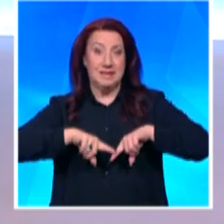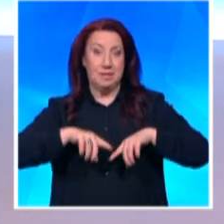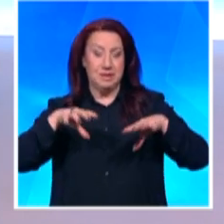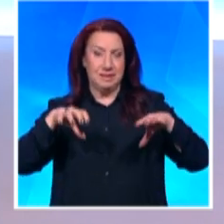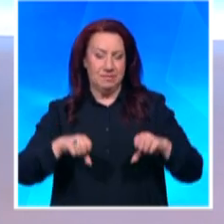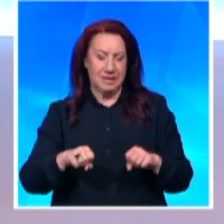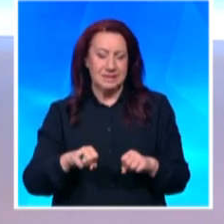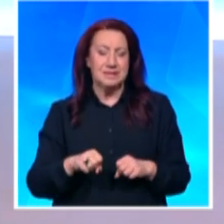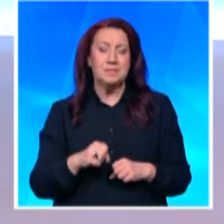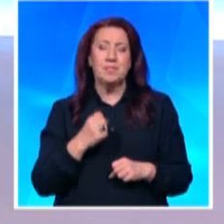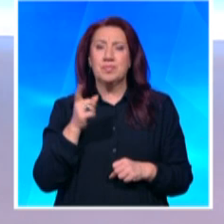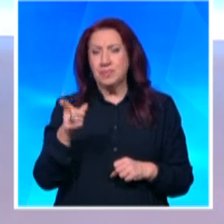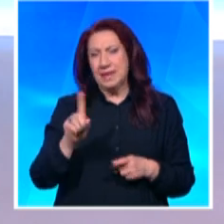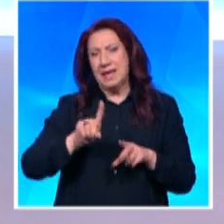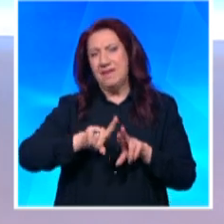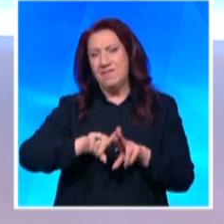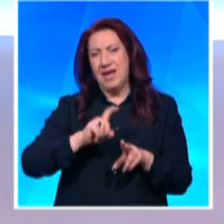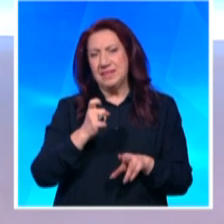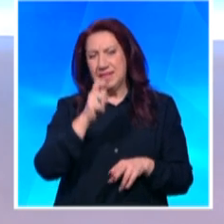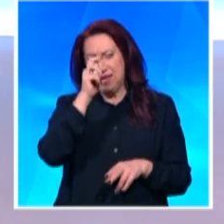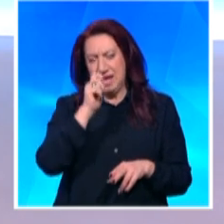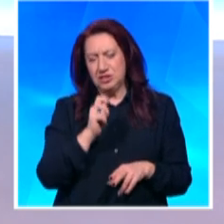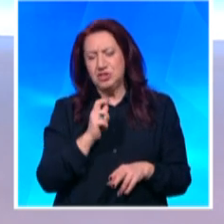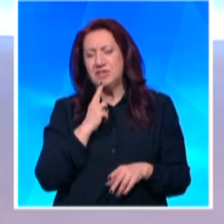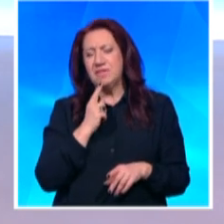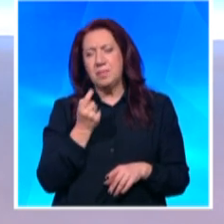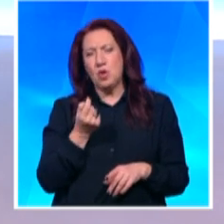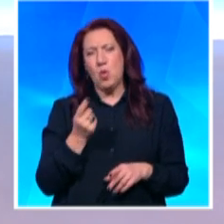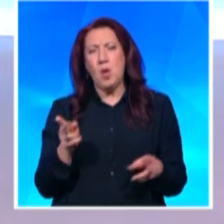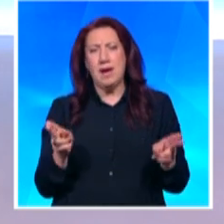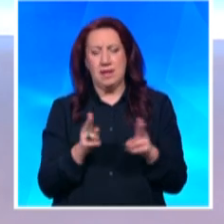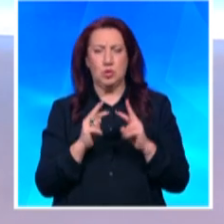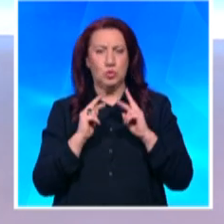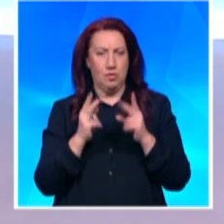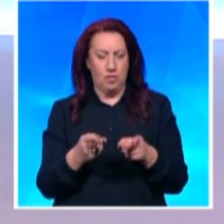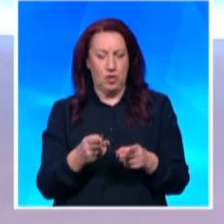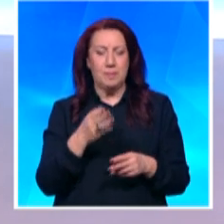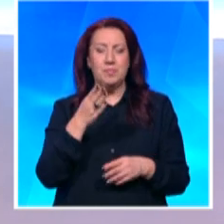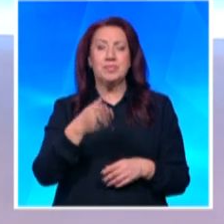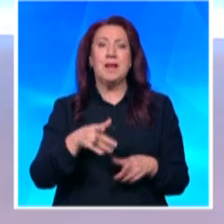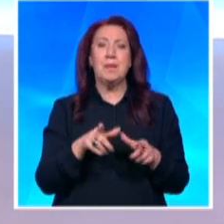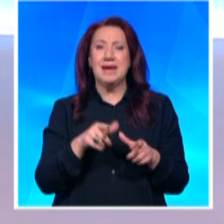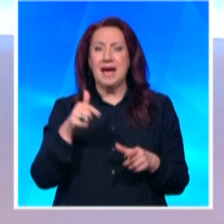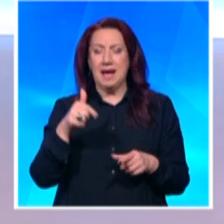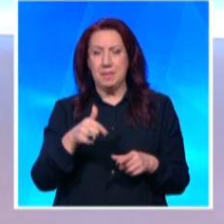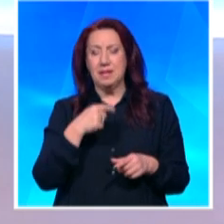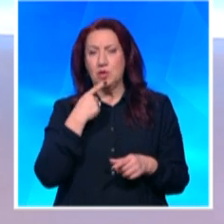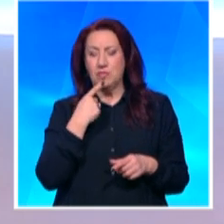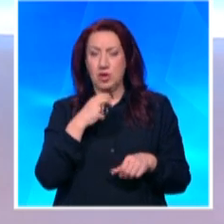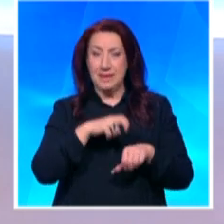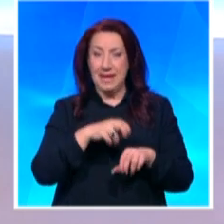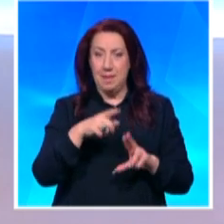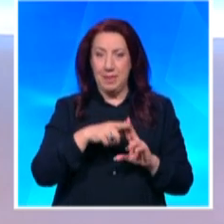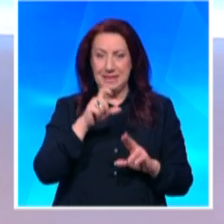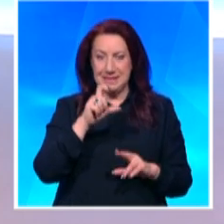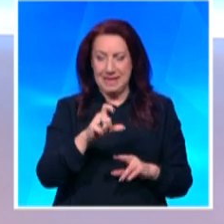беше лаконичен. В Народното събрание Мария Габриел разговаря с три от парламентарните сили – БСП, ДПС и Има такъв народ